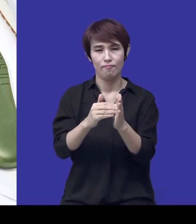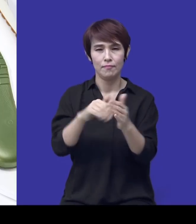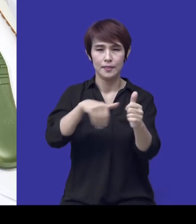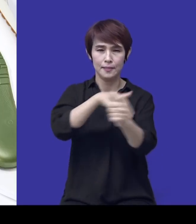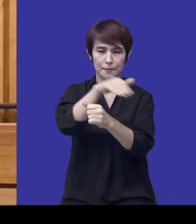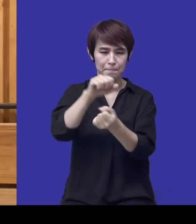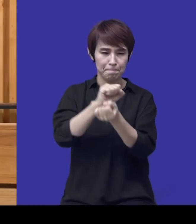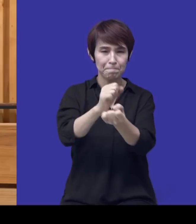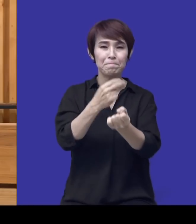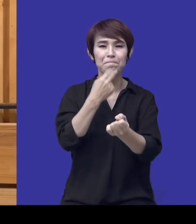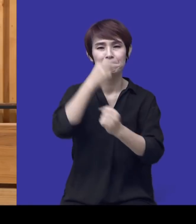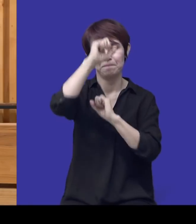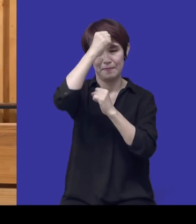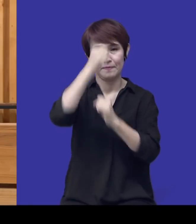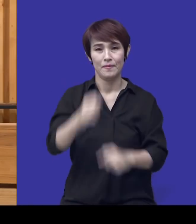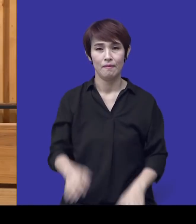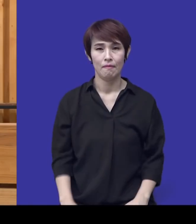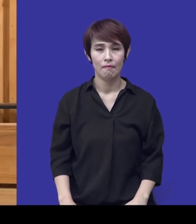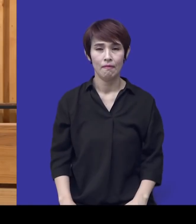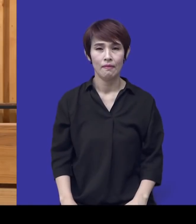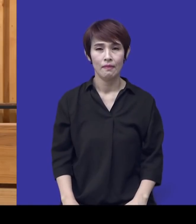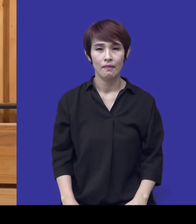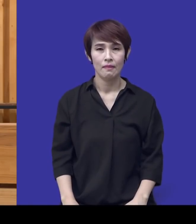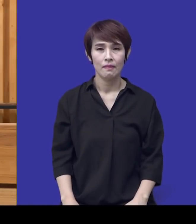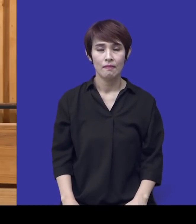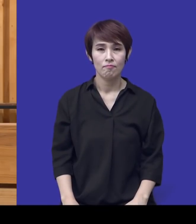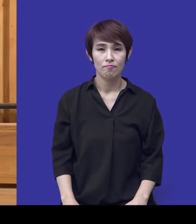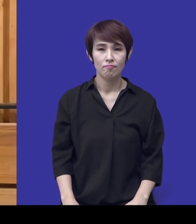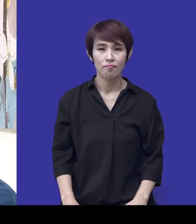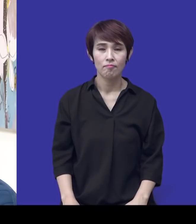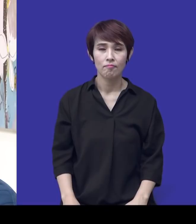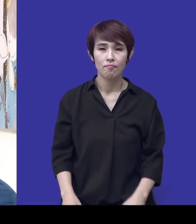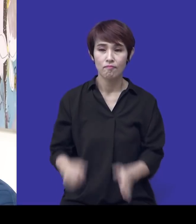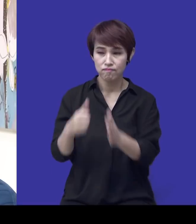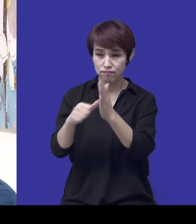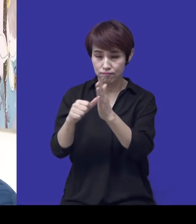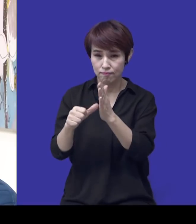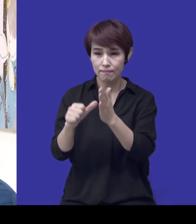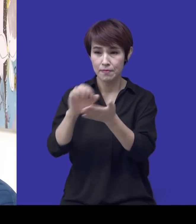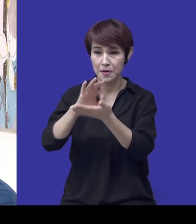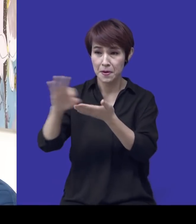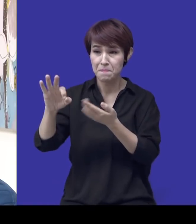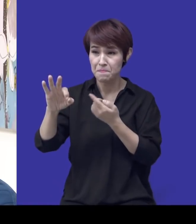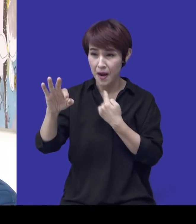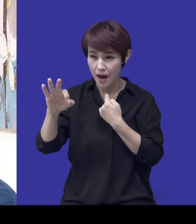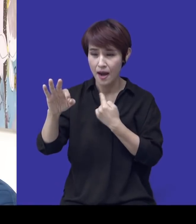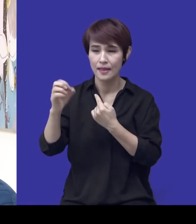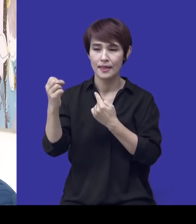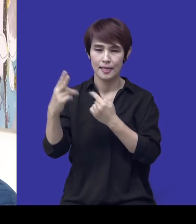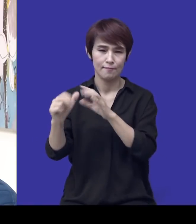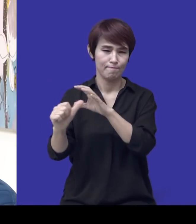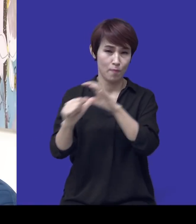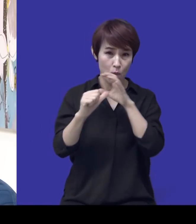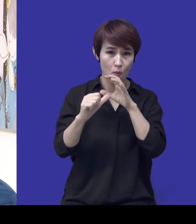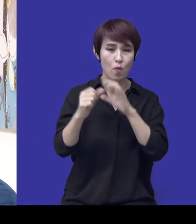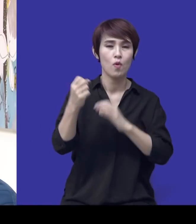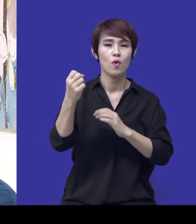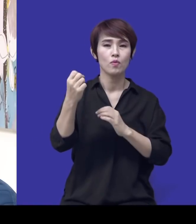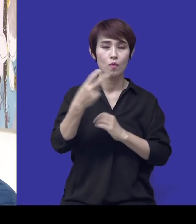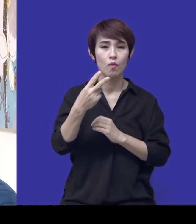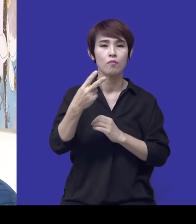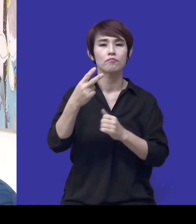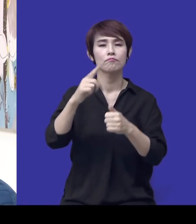만들고 있습니다. 그러니까 전 100%다 예. 재활용을 통해서. 예, 모든 소재가 다 재활용 혹은 천연 혹은 생분해가